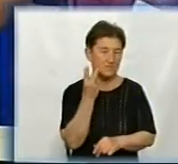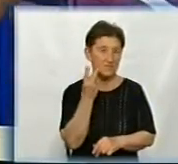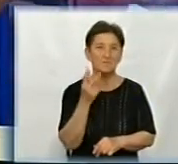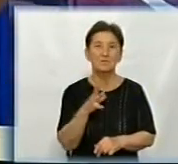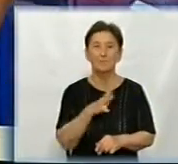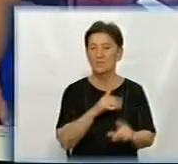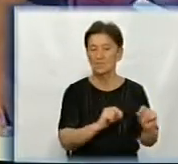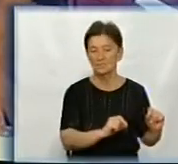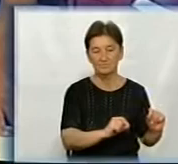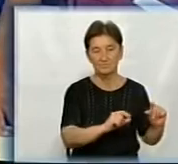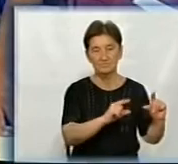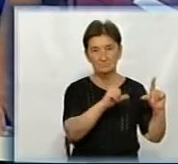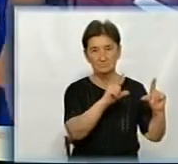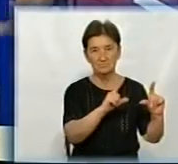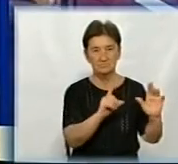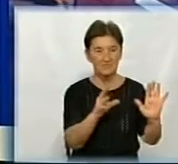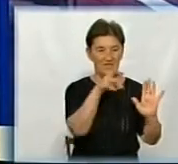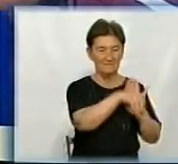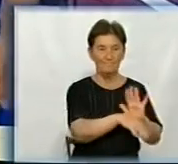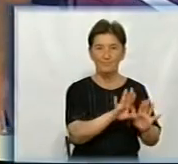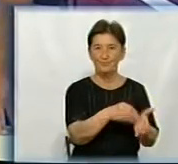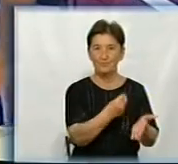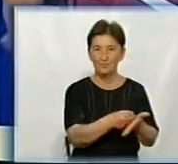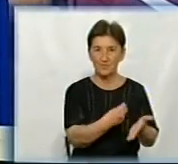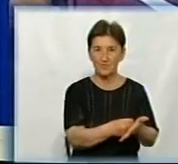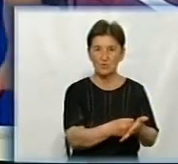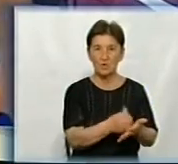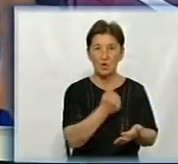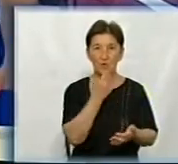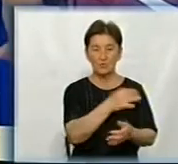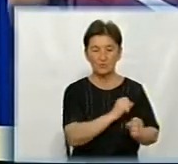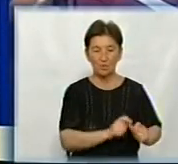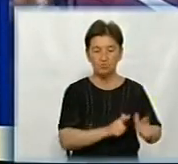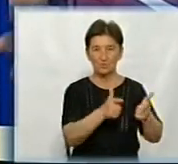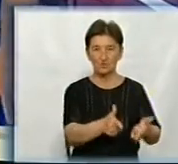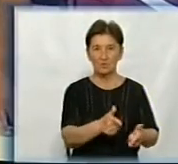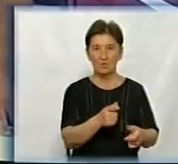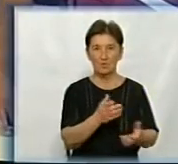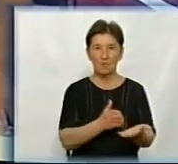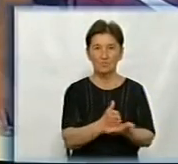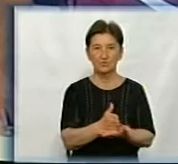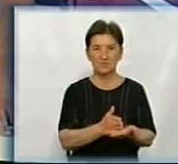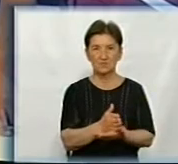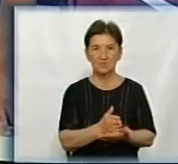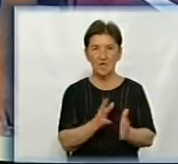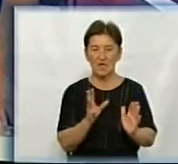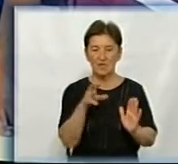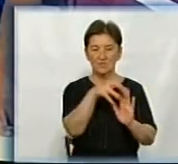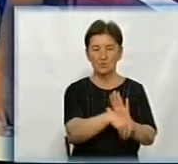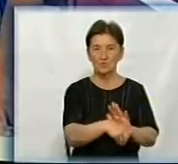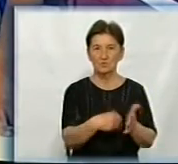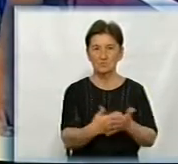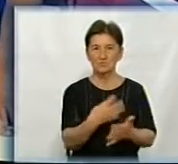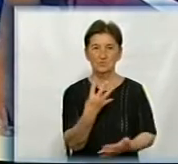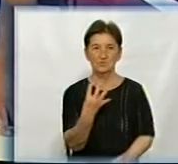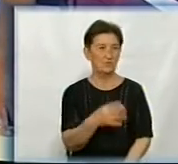ріст надходжень до бюджету, ми там, якщо... В 16-му році, коли я прийшов на посаду, там надходження були близько